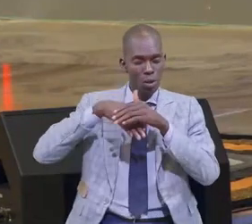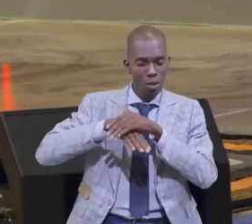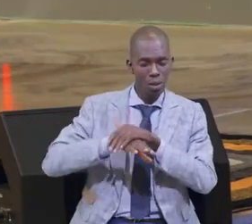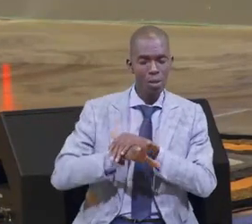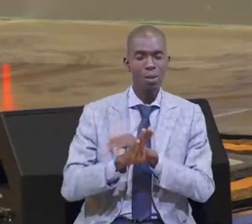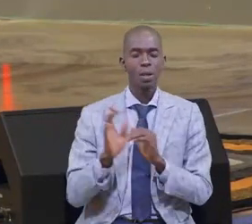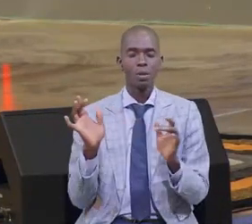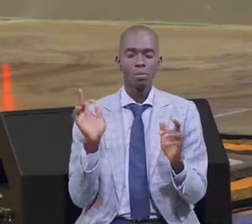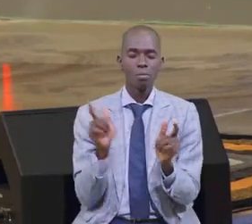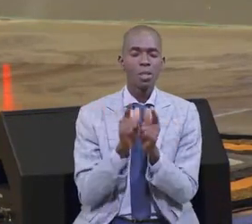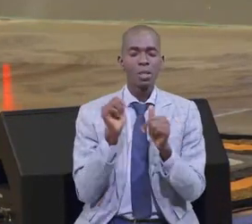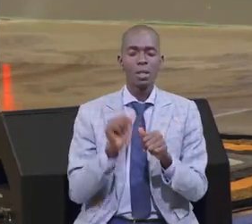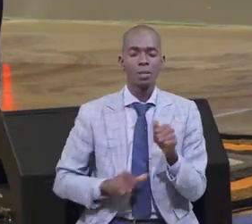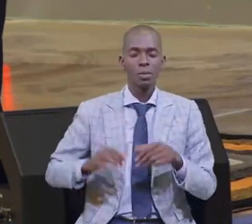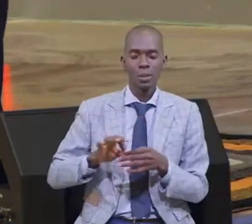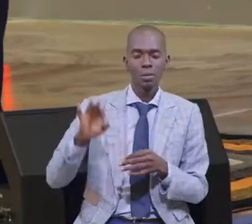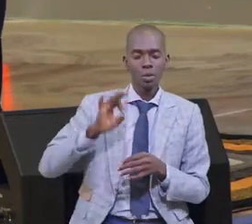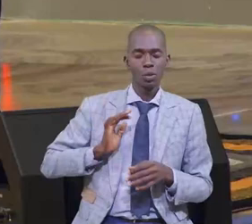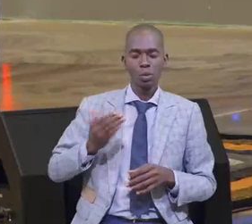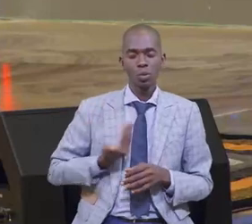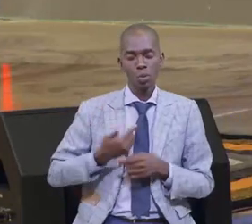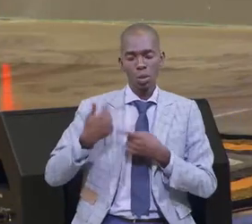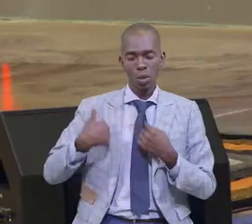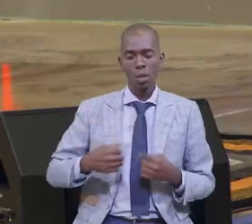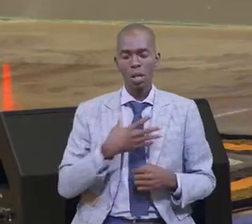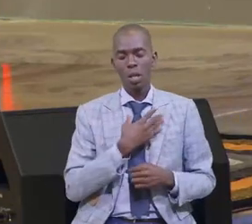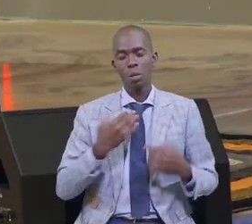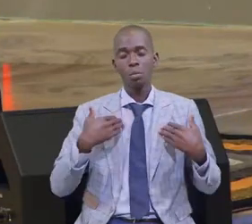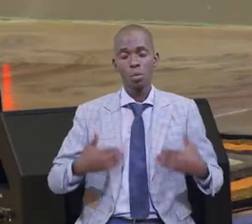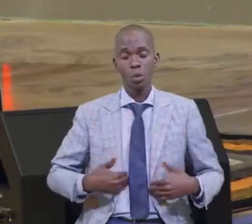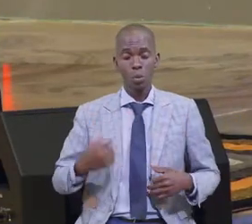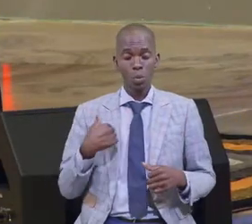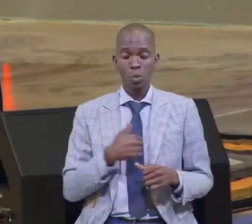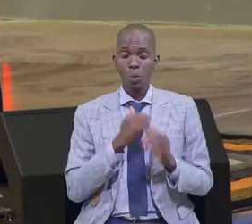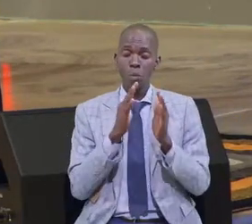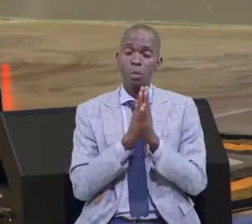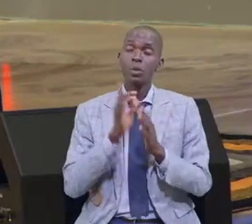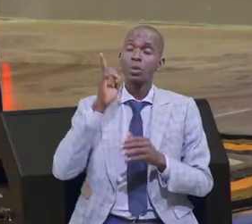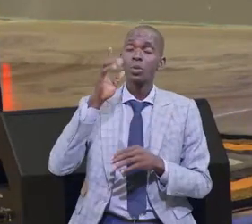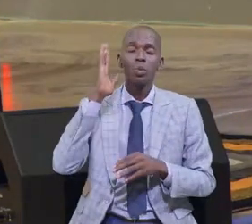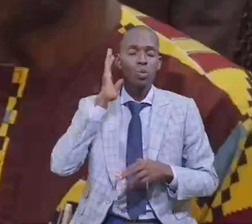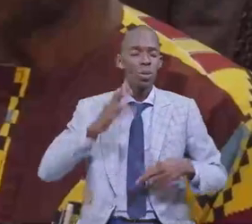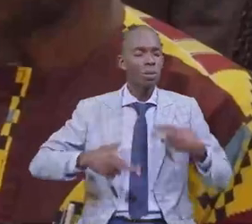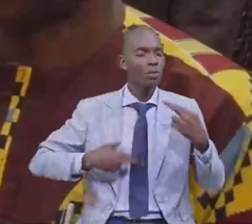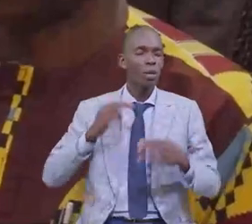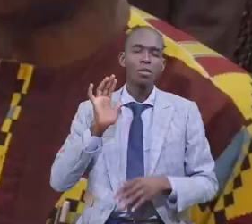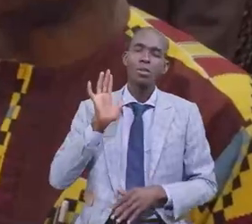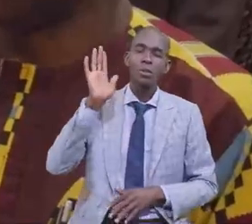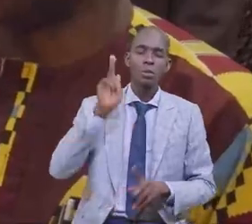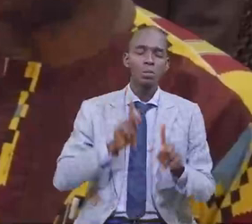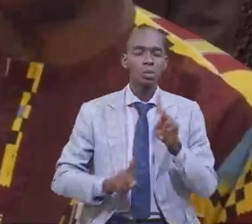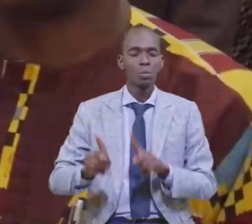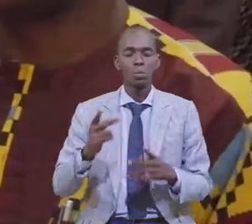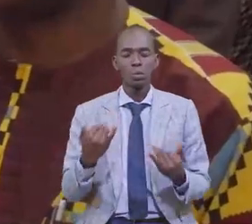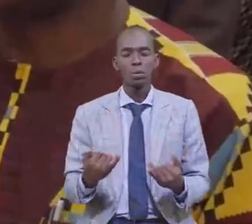entre, pénètre dans chaque âme, esprit, cœur, et que tu réveilles ton peuple au